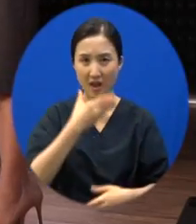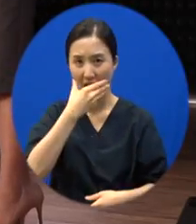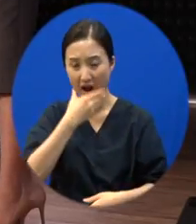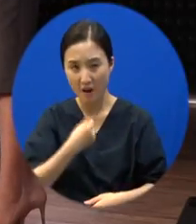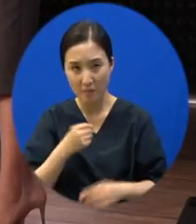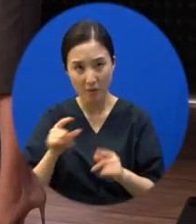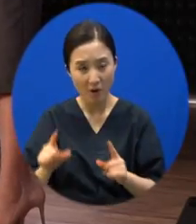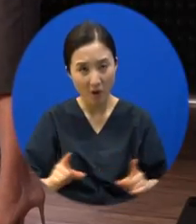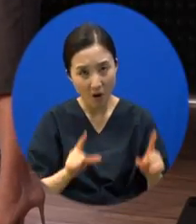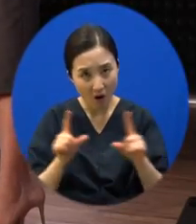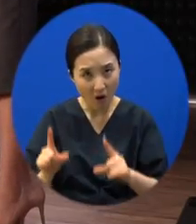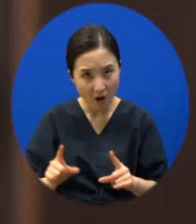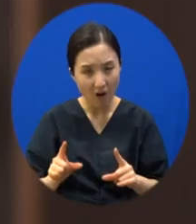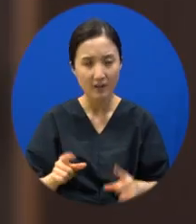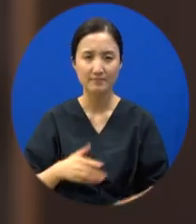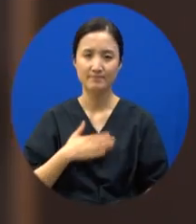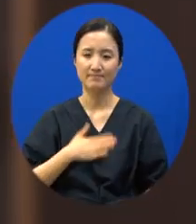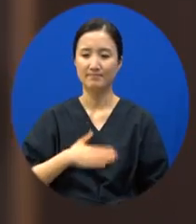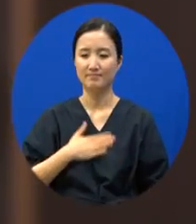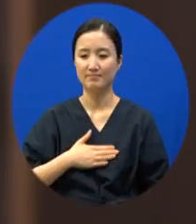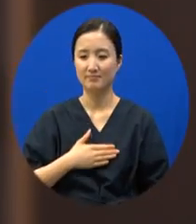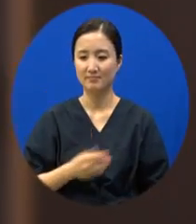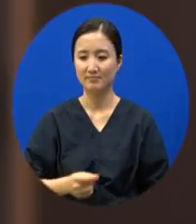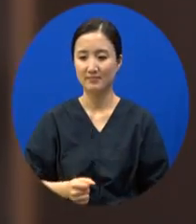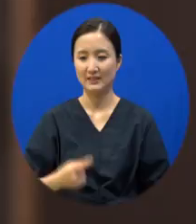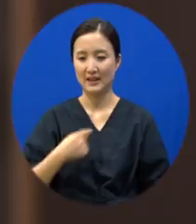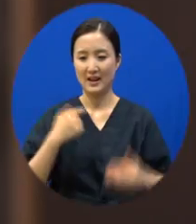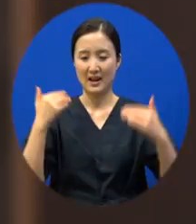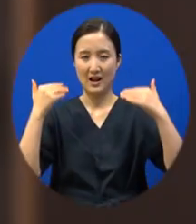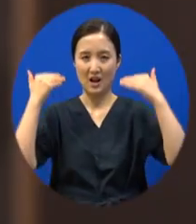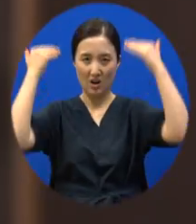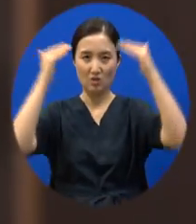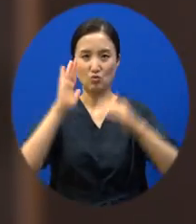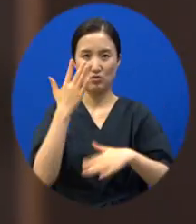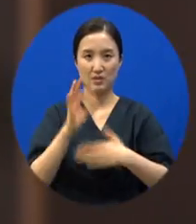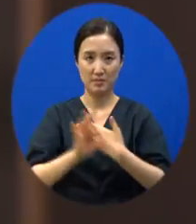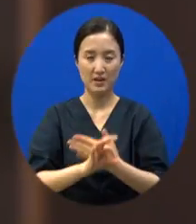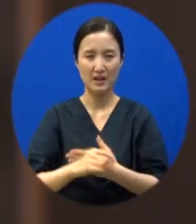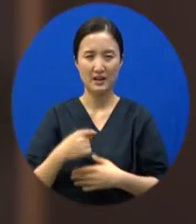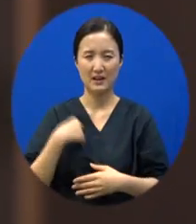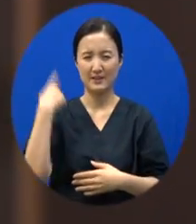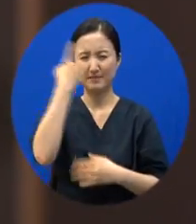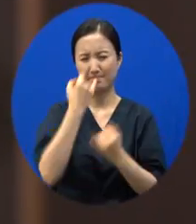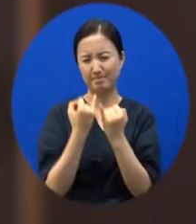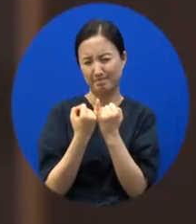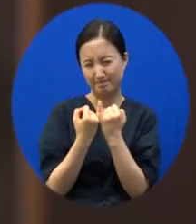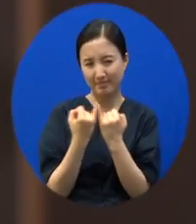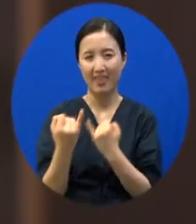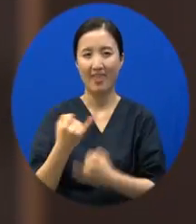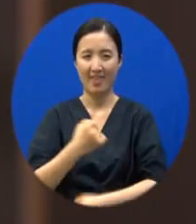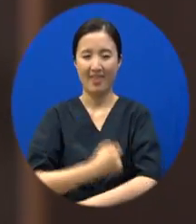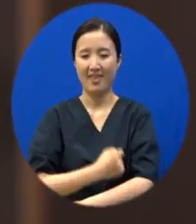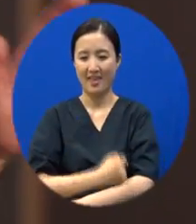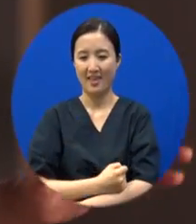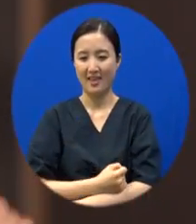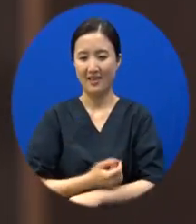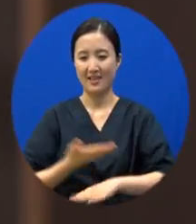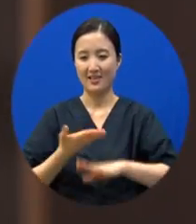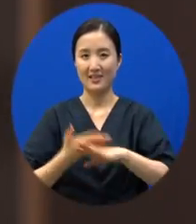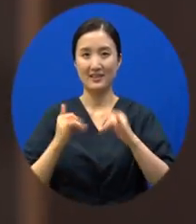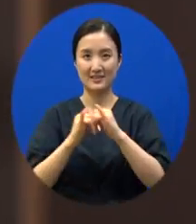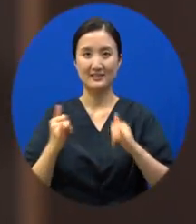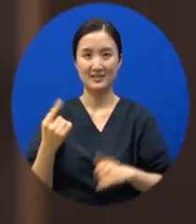그런 생각을 하게 된 거예요. 그래서 저는 내가 성인이 되면 나는 초절정 미녀가 될 거야. 사람들이